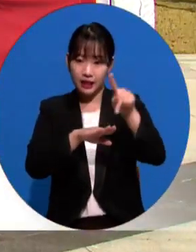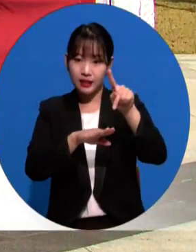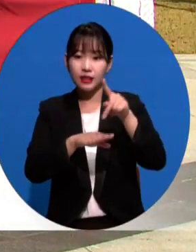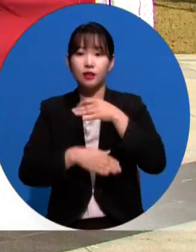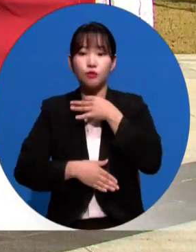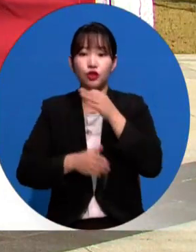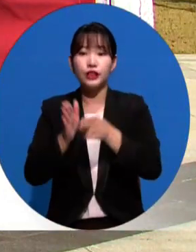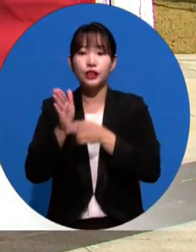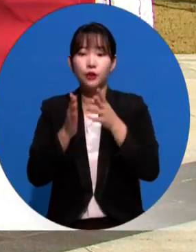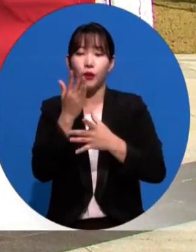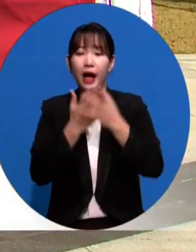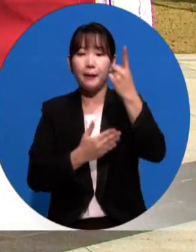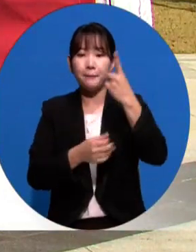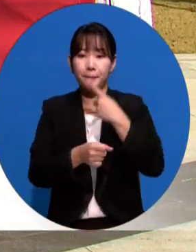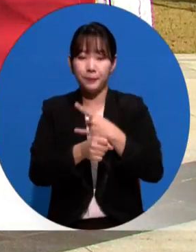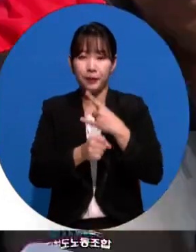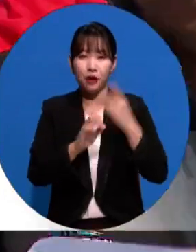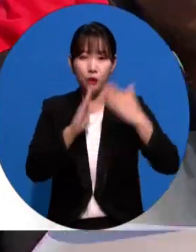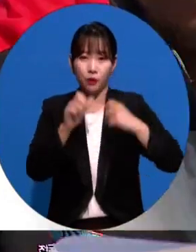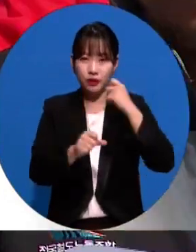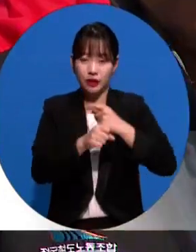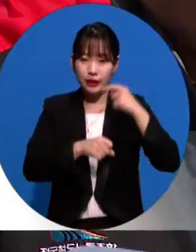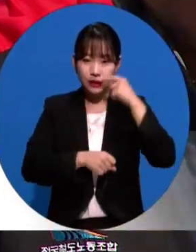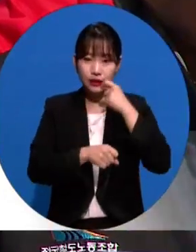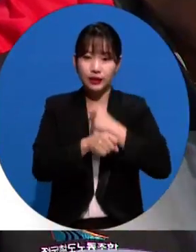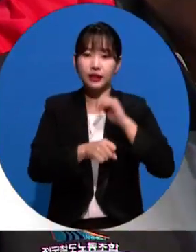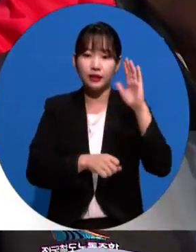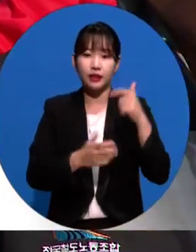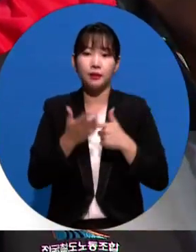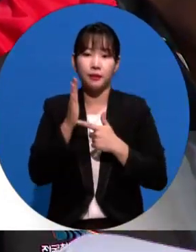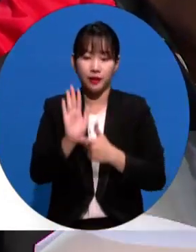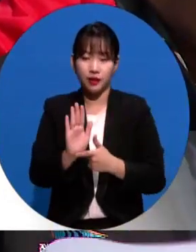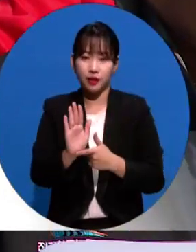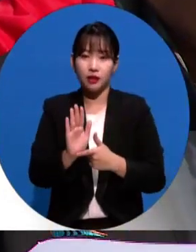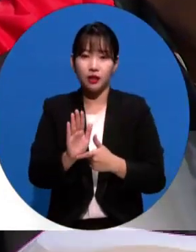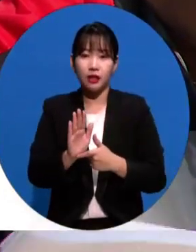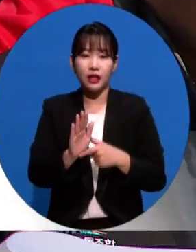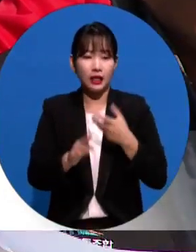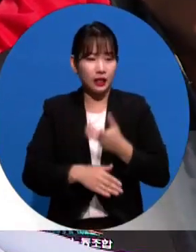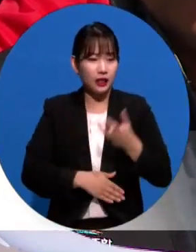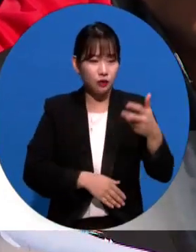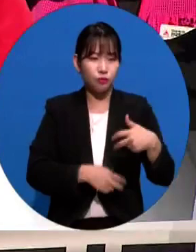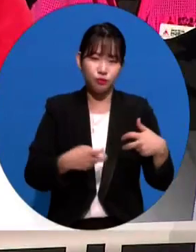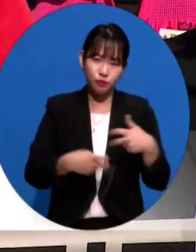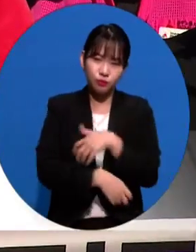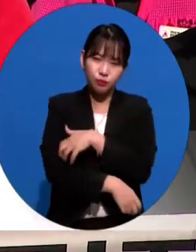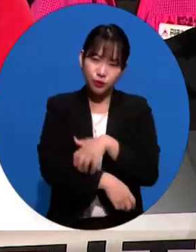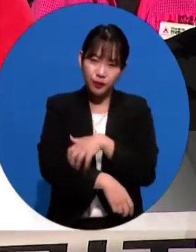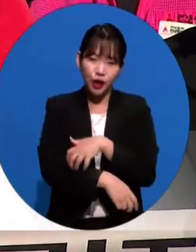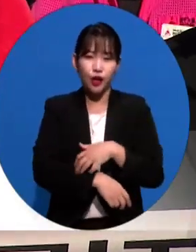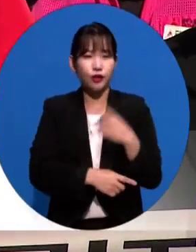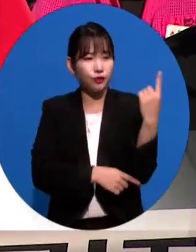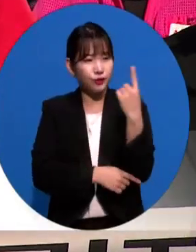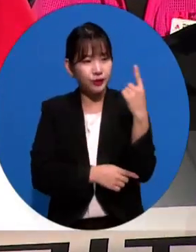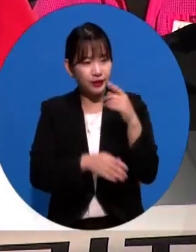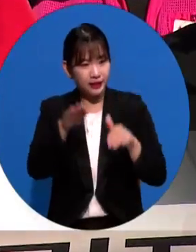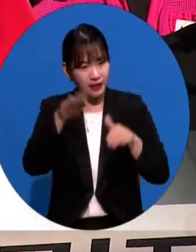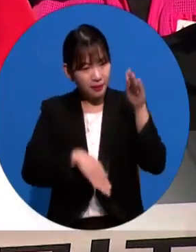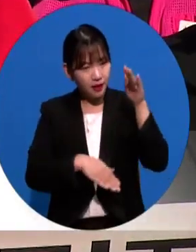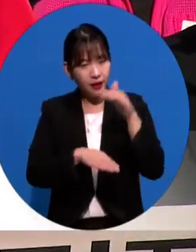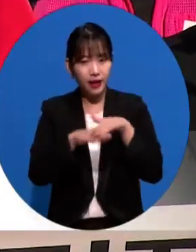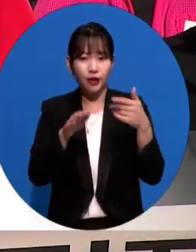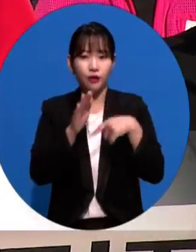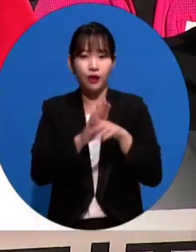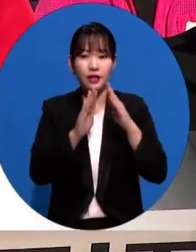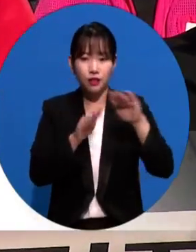KTX로 분리된 철도를 통합하고 공공성을 강화해야 한다고 밝히고 이동 불편과 운임 차별 등을 해소하기 위해